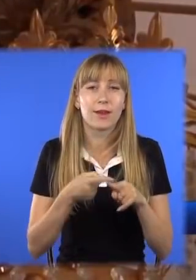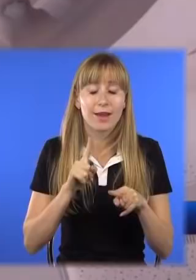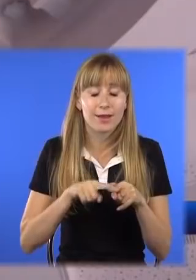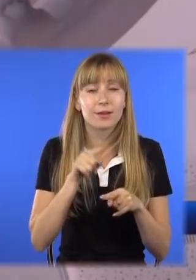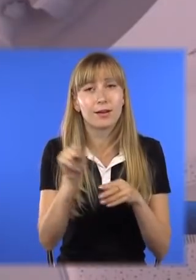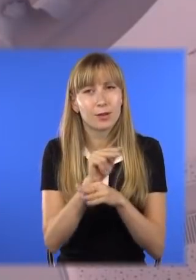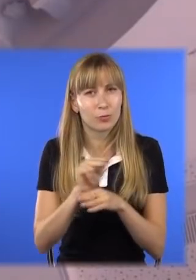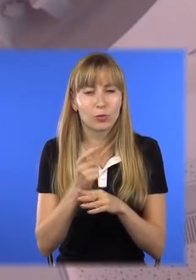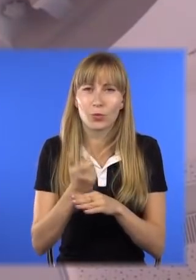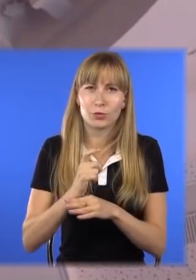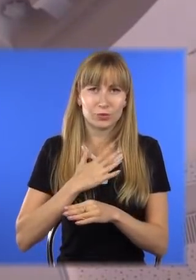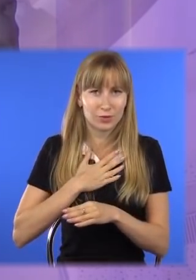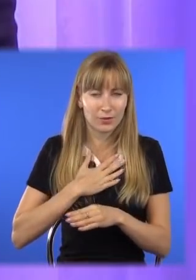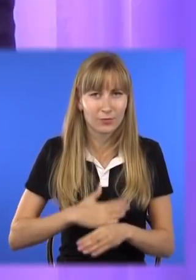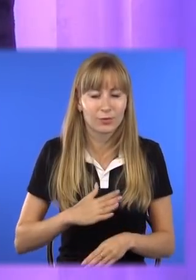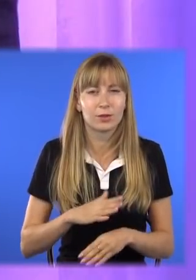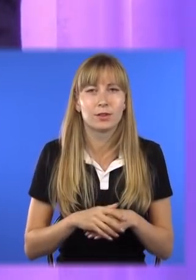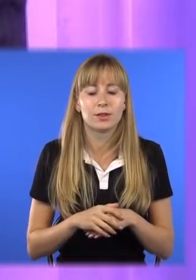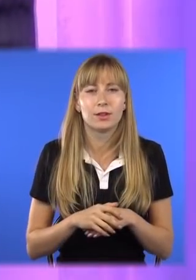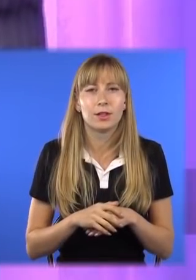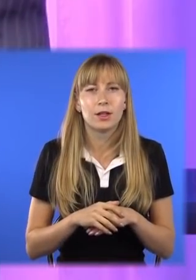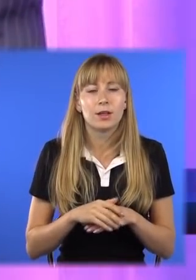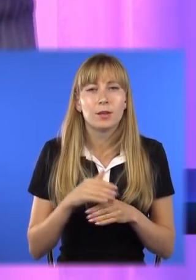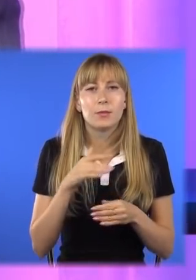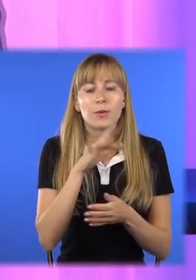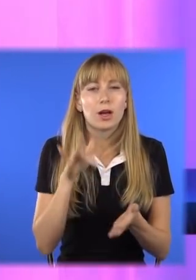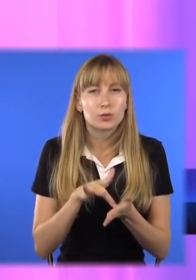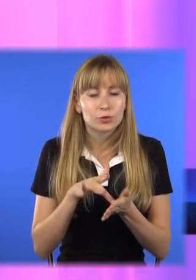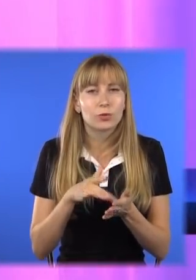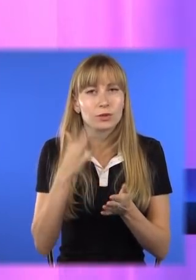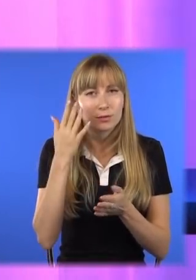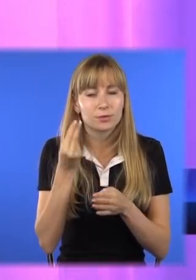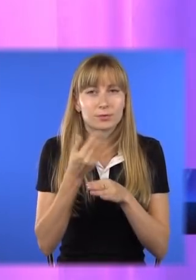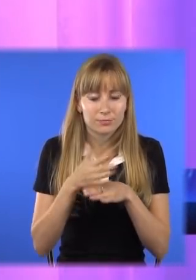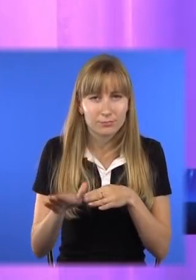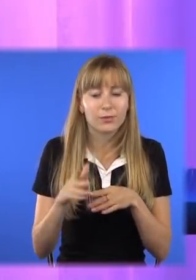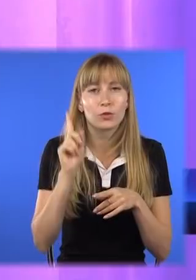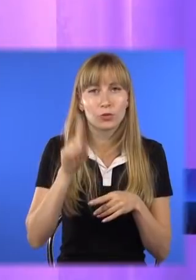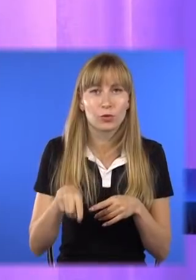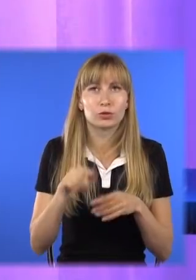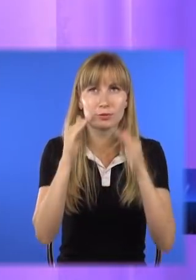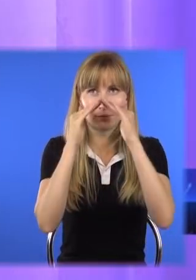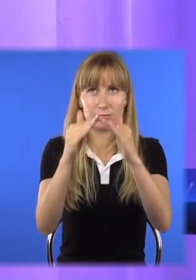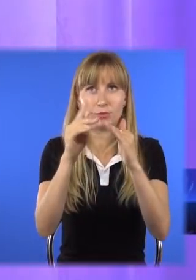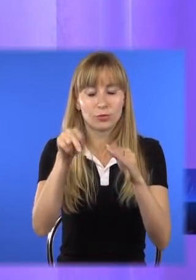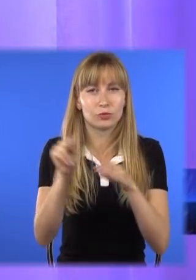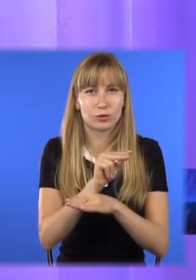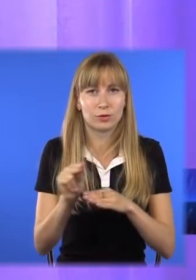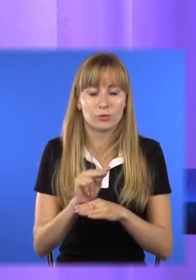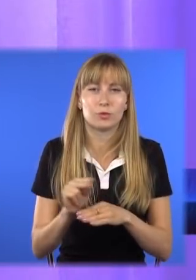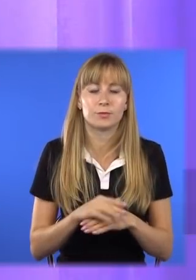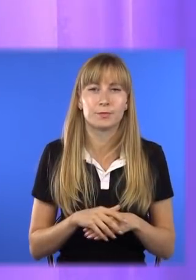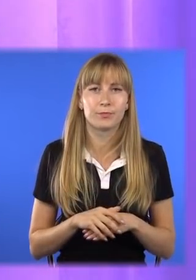років тому дах зробила саме мерія. Сидіння, криша, освітлення.